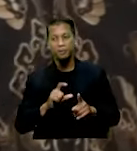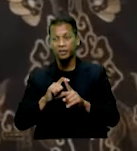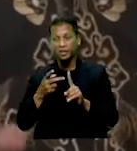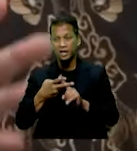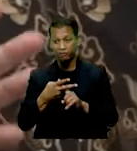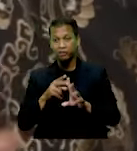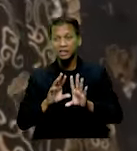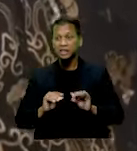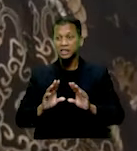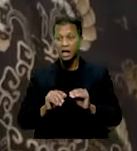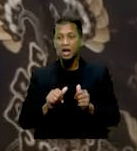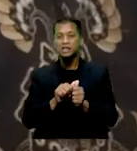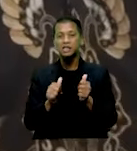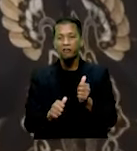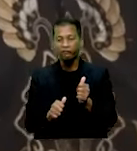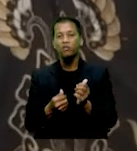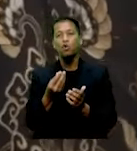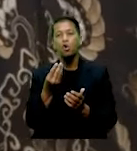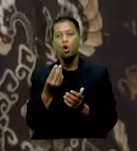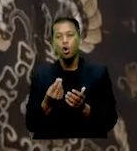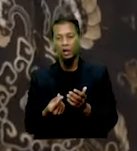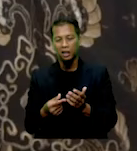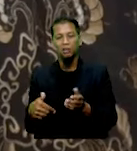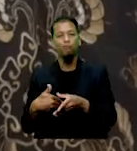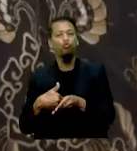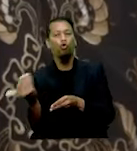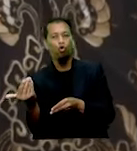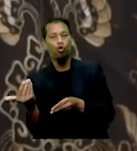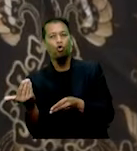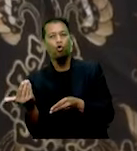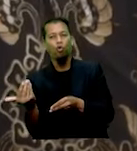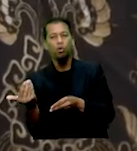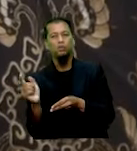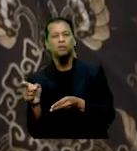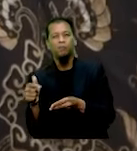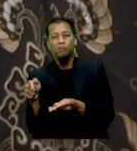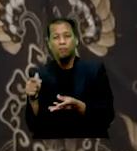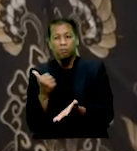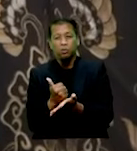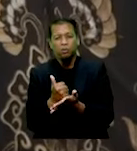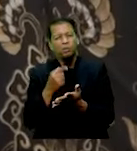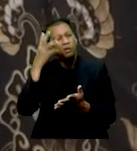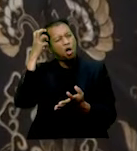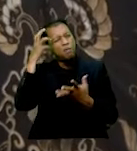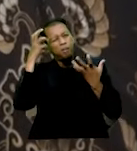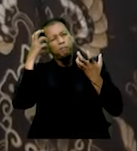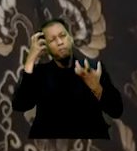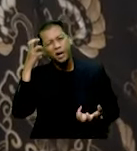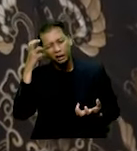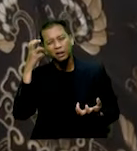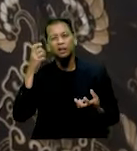memang sudah mengundurkan diri karena rasa traumanya yang tidak bisa dikontrol lagi. Kalau yang pihak yang kedua itu